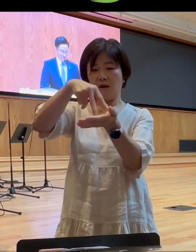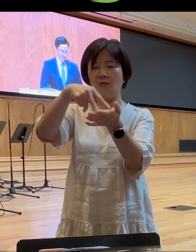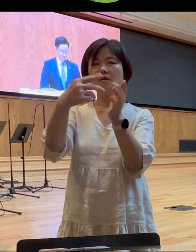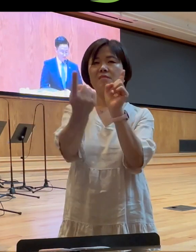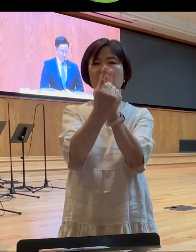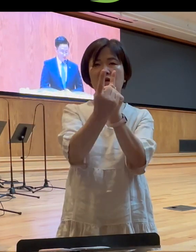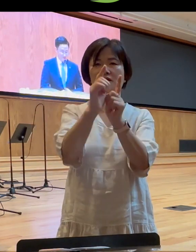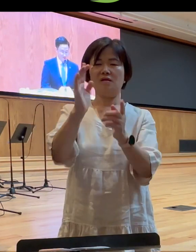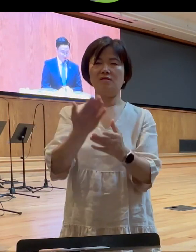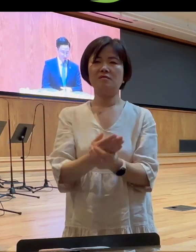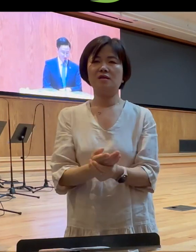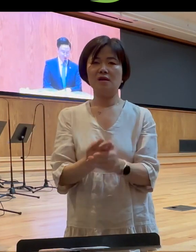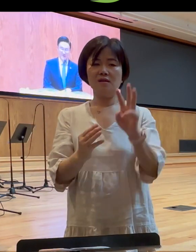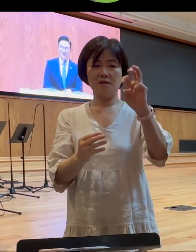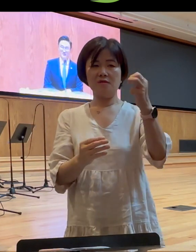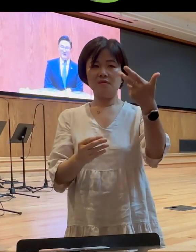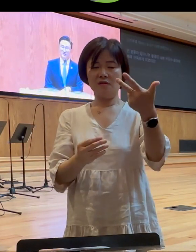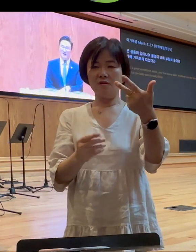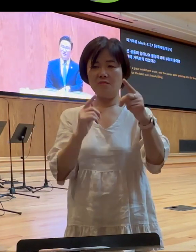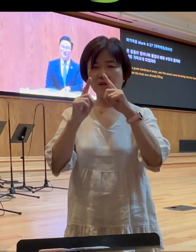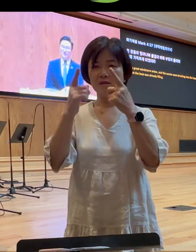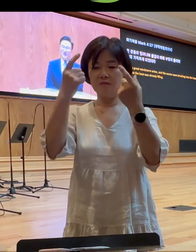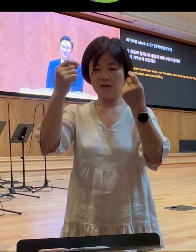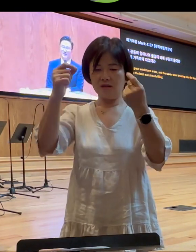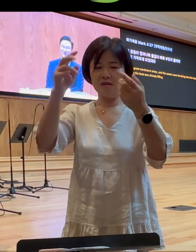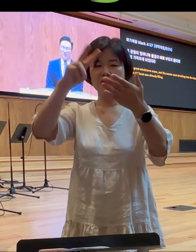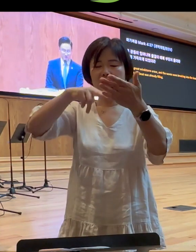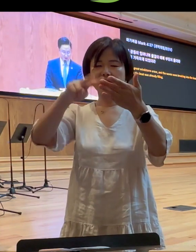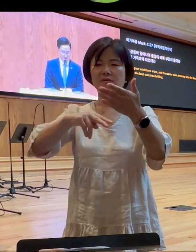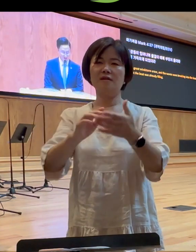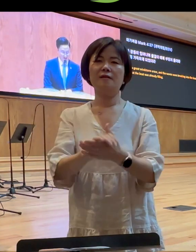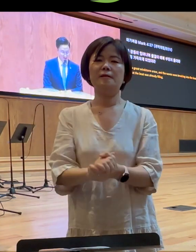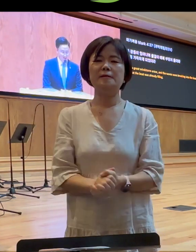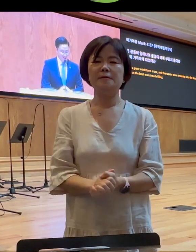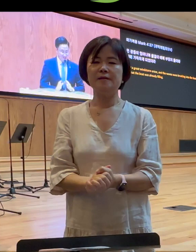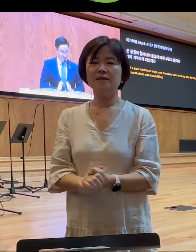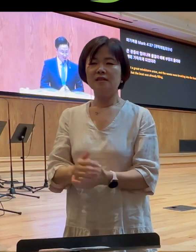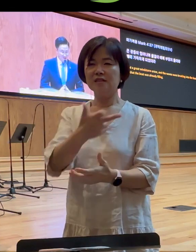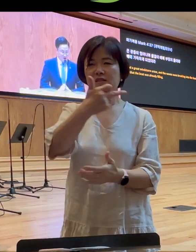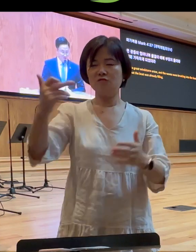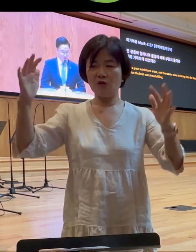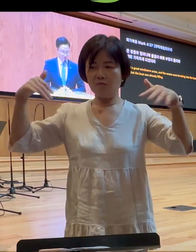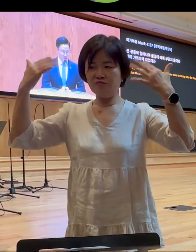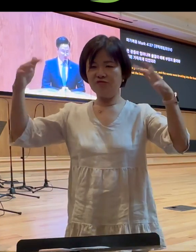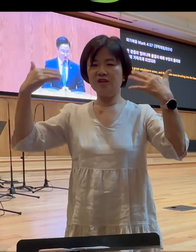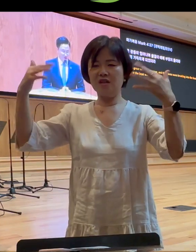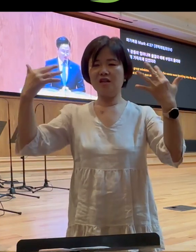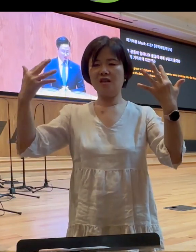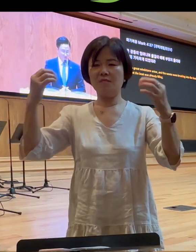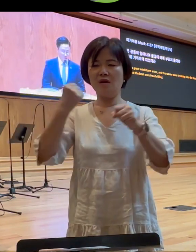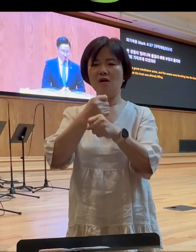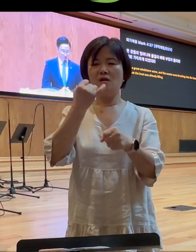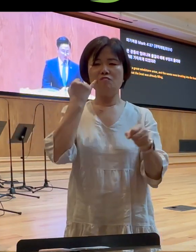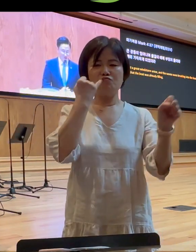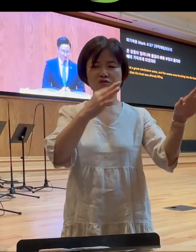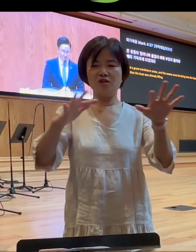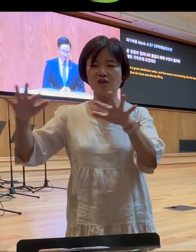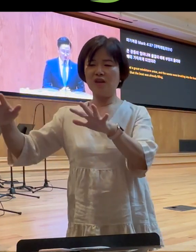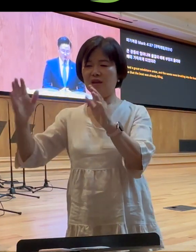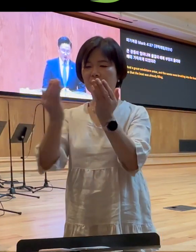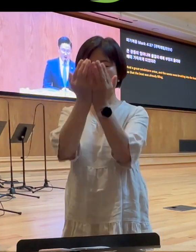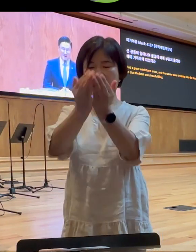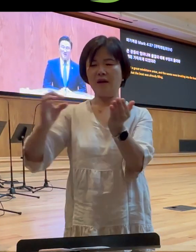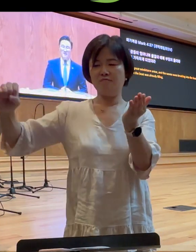벌어졌습니다. 37절 말씀입니다. 우리 한 목소리를 또 함께 봉독합니다. 큰 광풍이 일어나며 물결이 배에